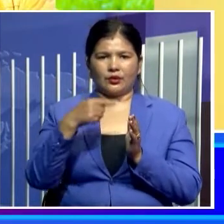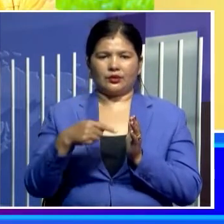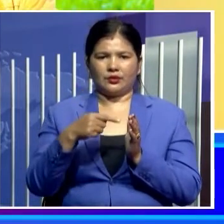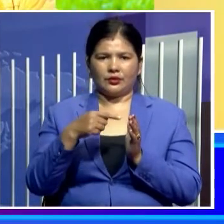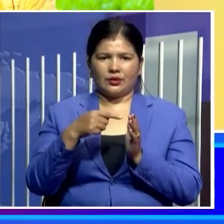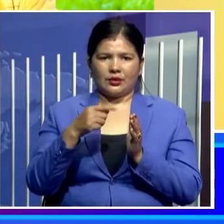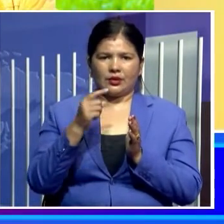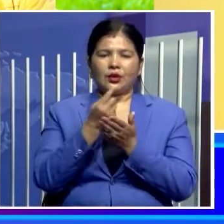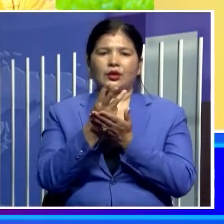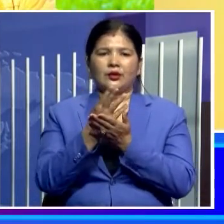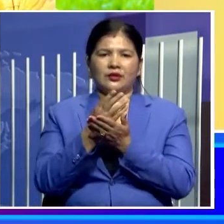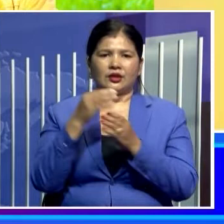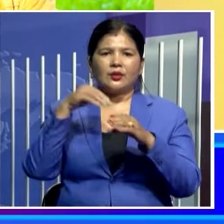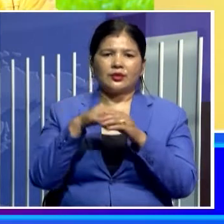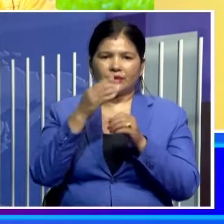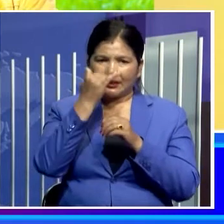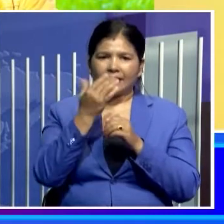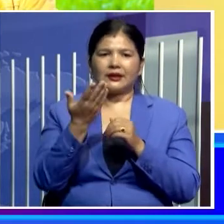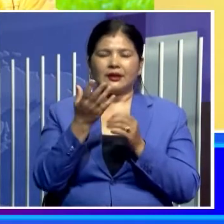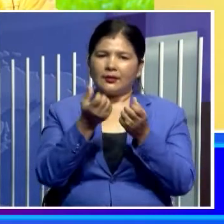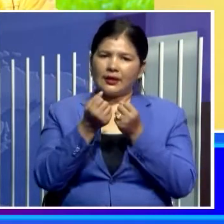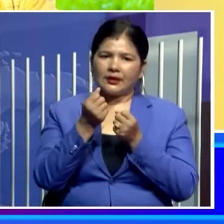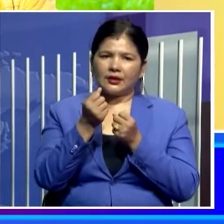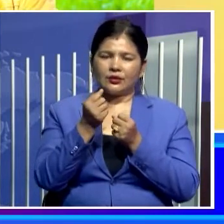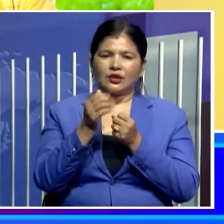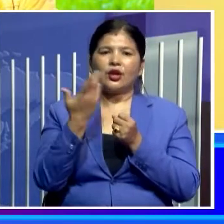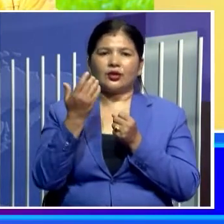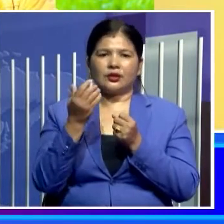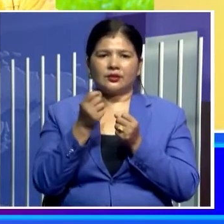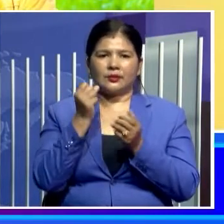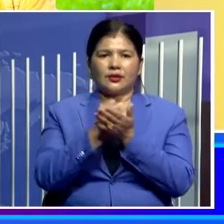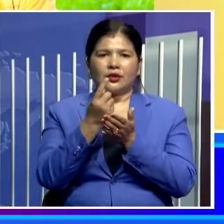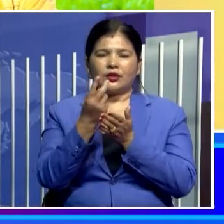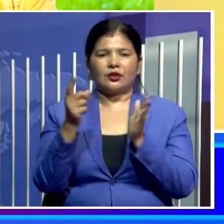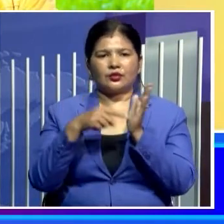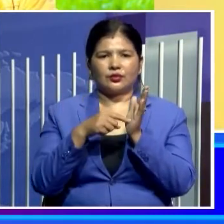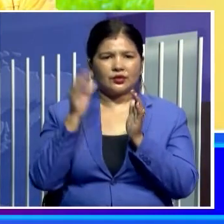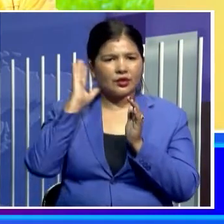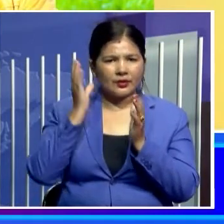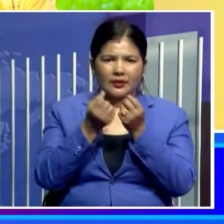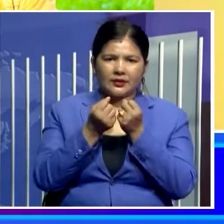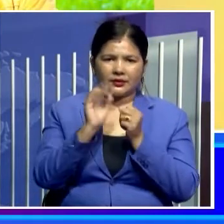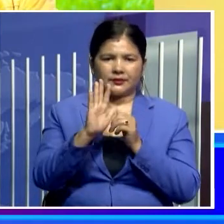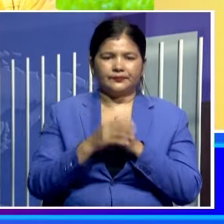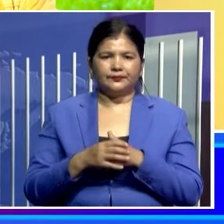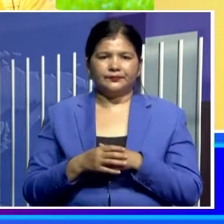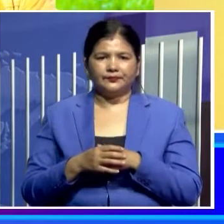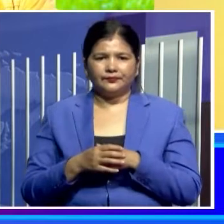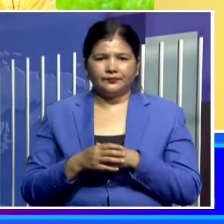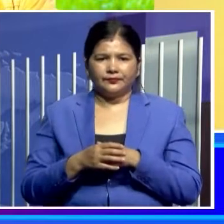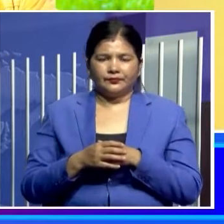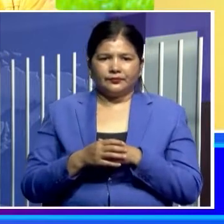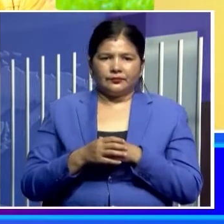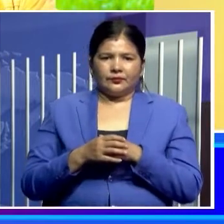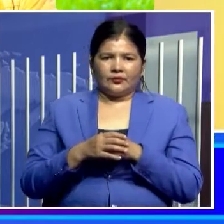खास त्यसको भित्रको कारण चाहिँ के पाइएको छ अथवा कहिलेसम्ममा गणना सुरु हुने खालको खबर प्राप्त भएको छ? पक्कै